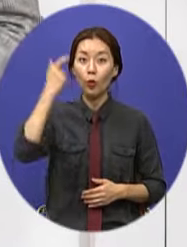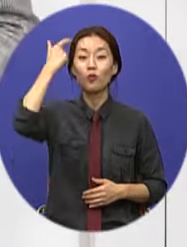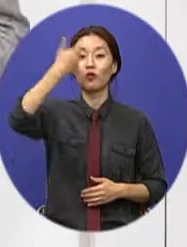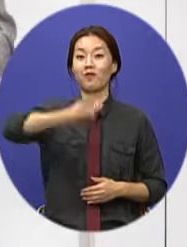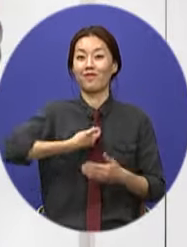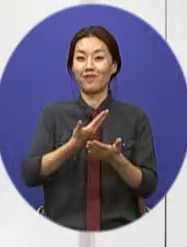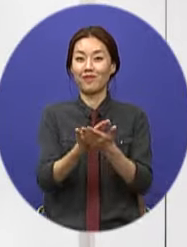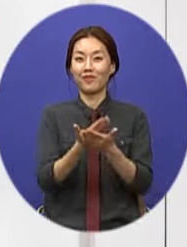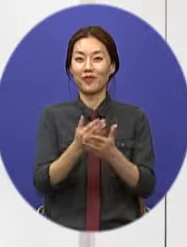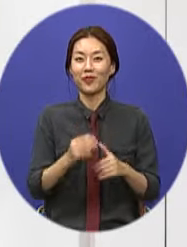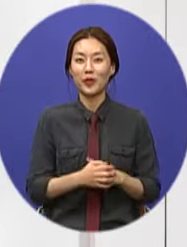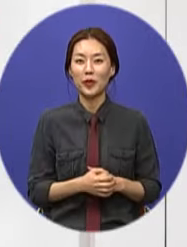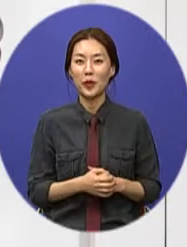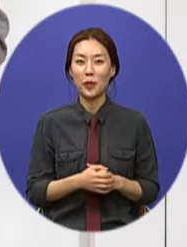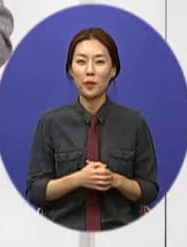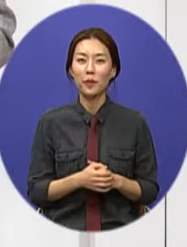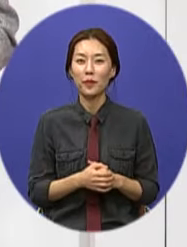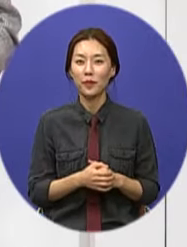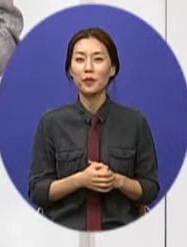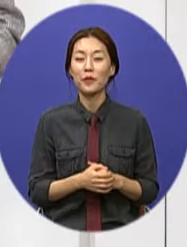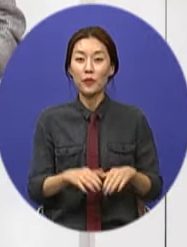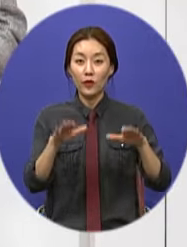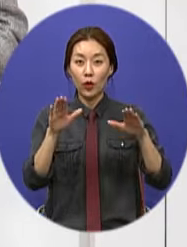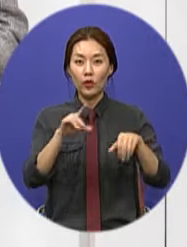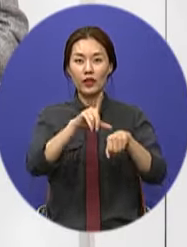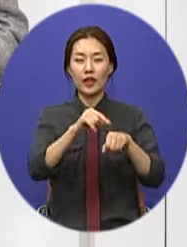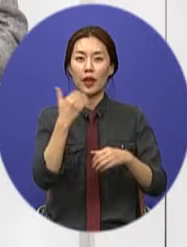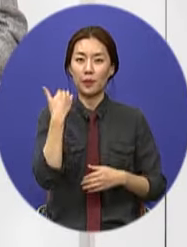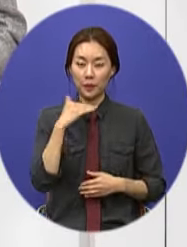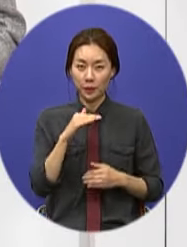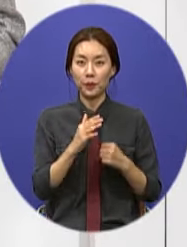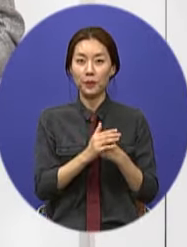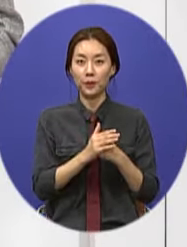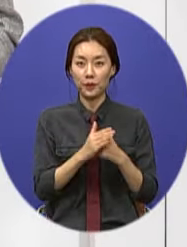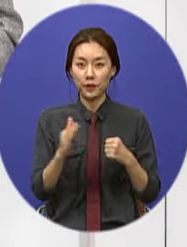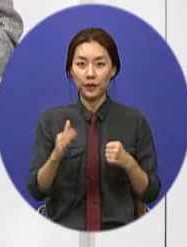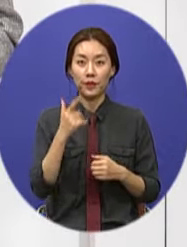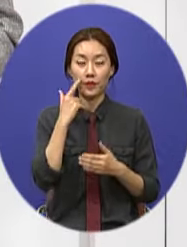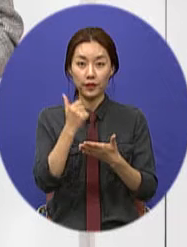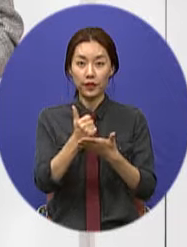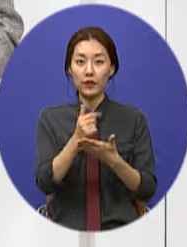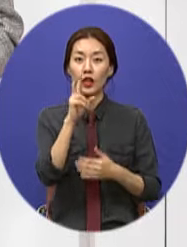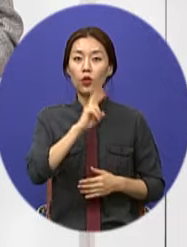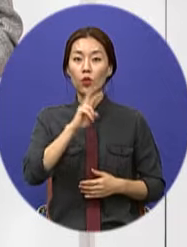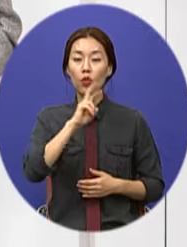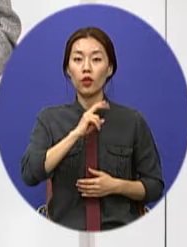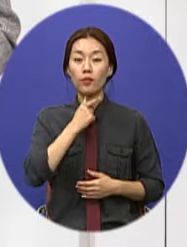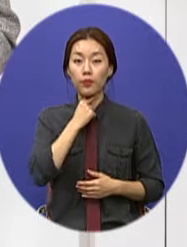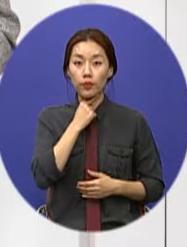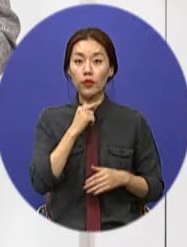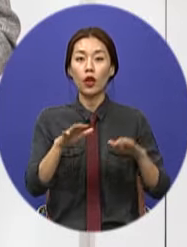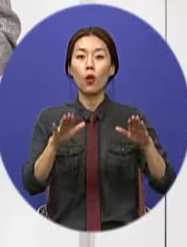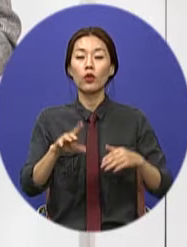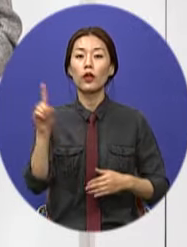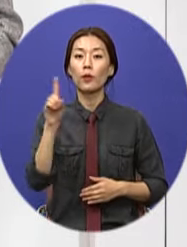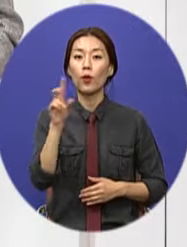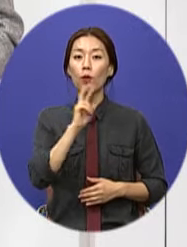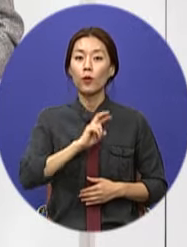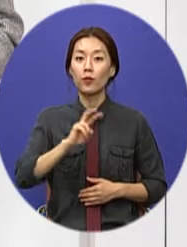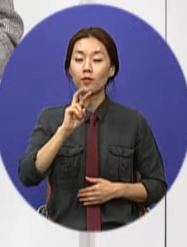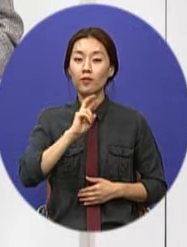주세요. 예, 자, 예, 오늘은 시간이 얼마 없어서 네. 우리 아버님 노래를 예. 들어야 될 텐데 오늘은 무슨 노래 하실